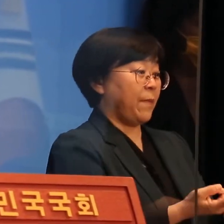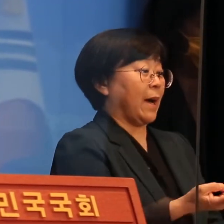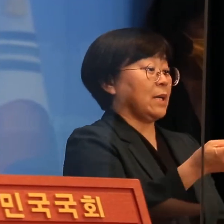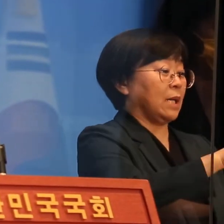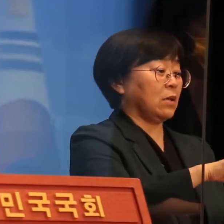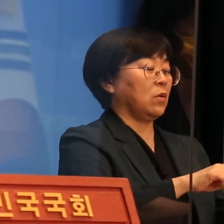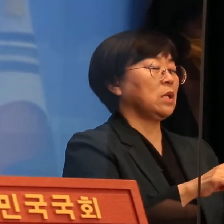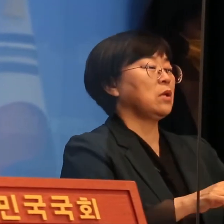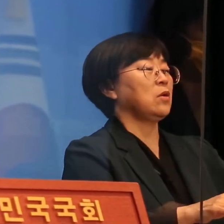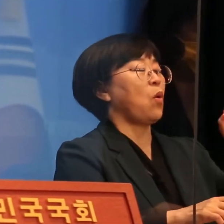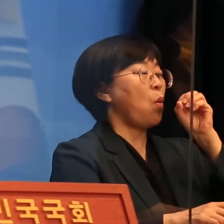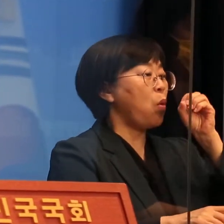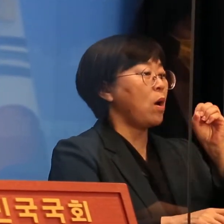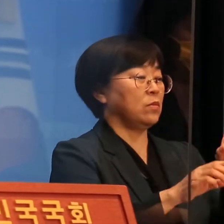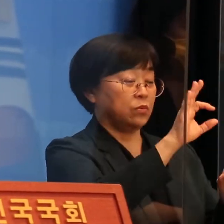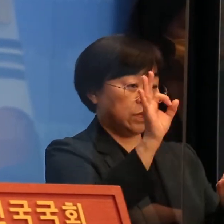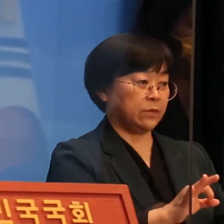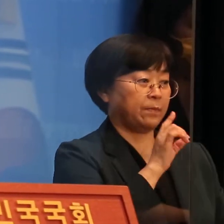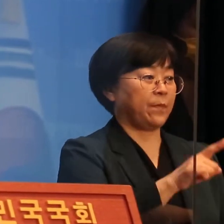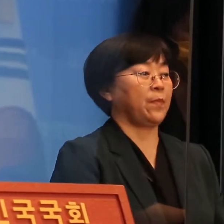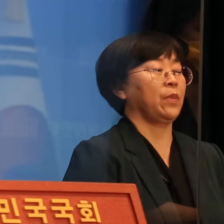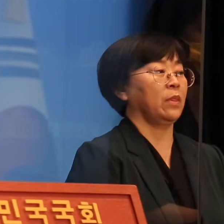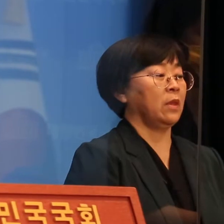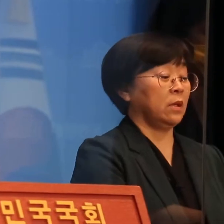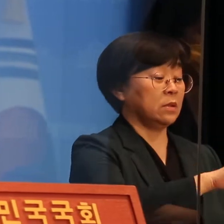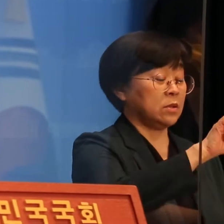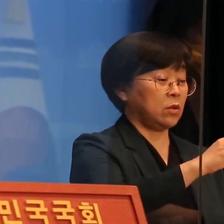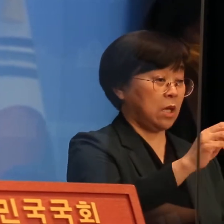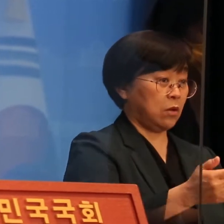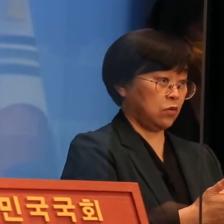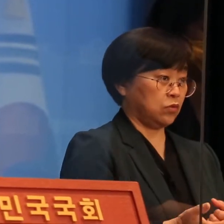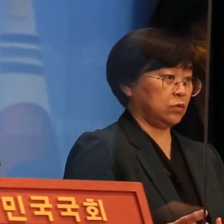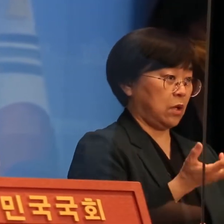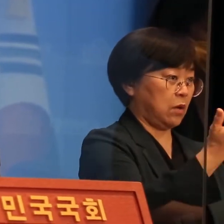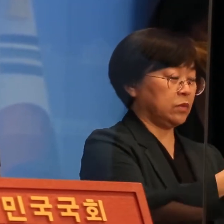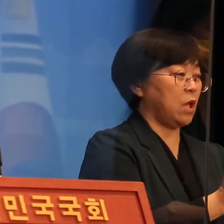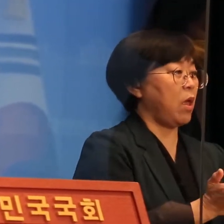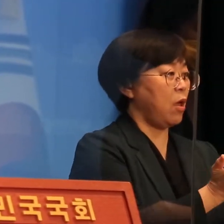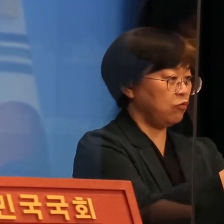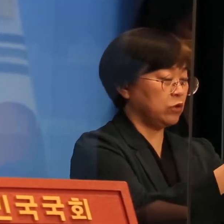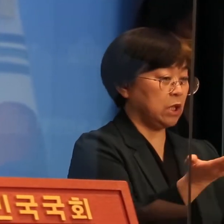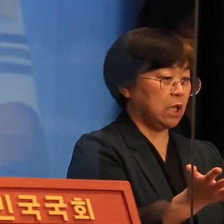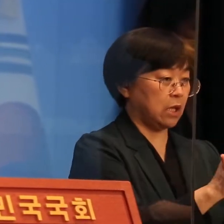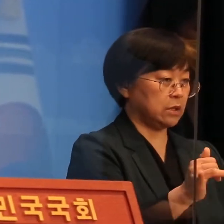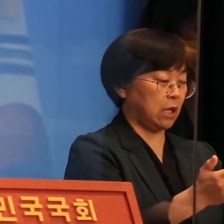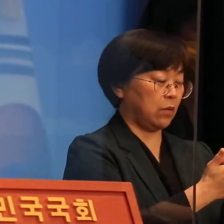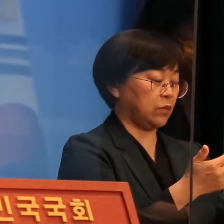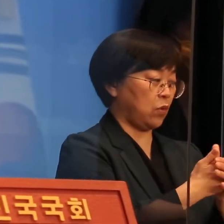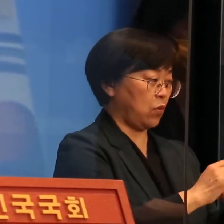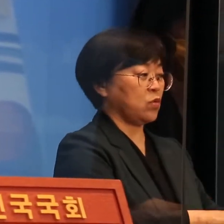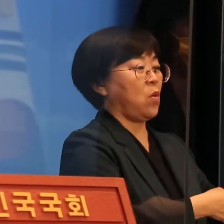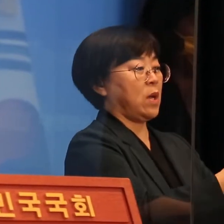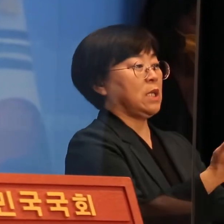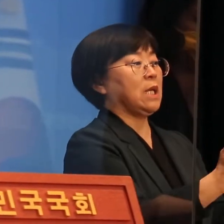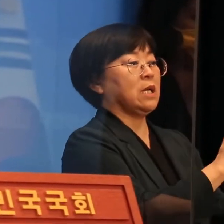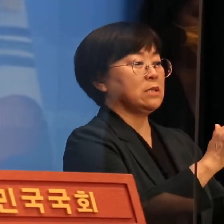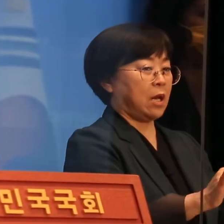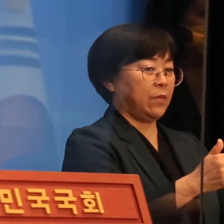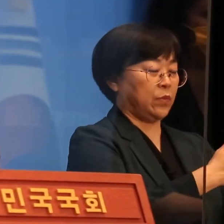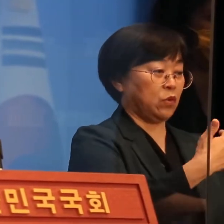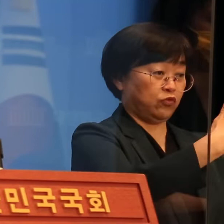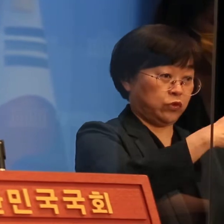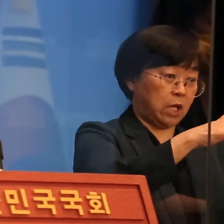수렴할 가능성이 높습니다. 석탄을 운송하는 해운업의 고용 감소와 석탄 하역에 투입되는 노동량의 감소